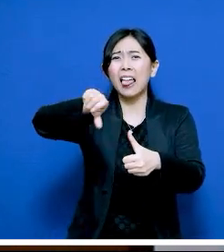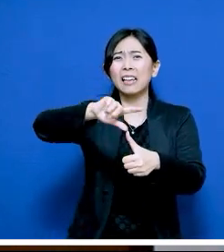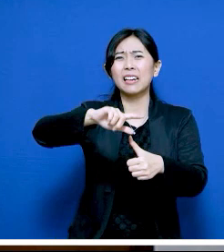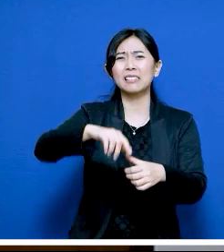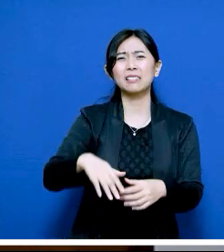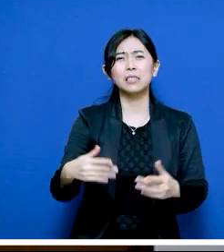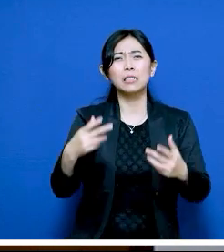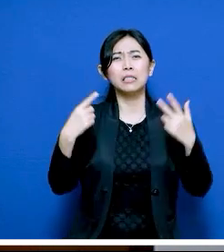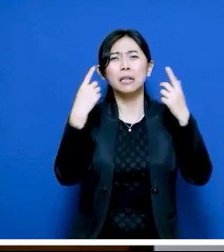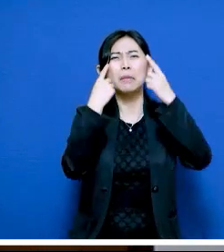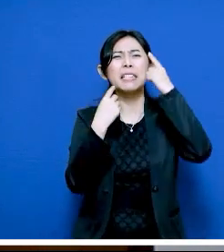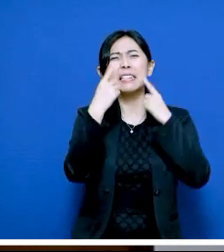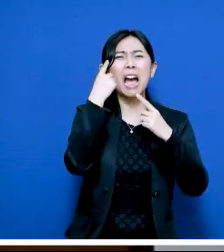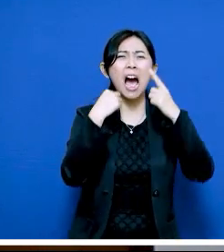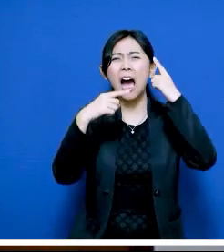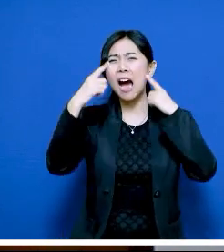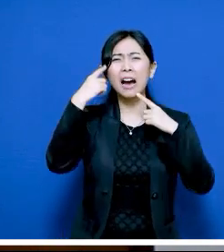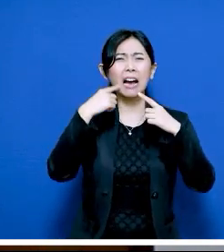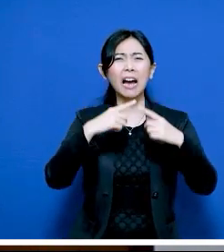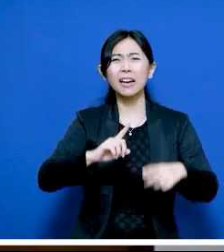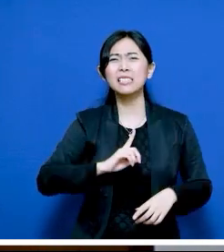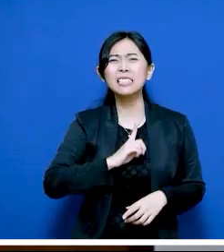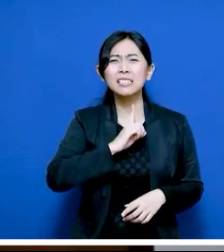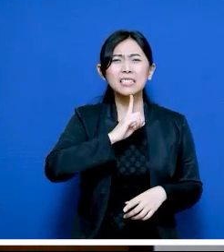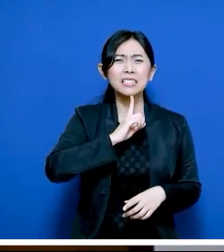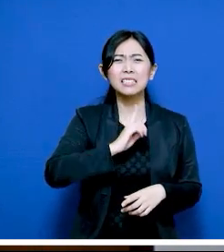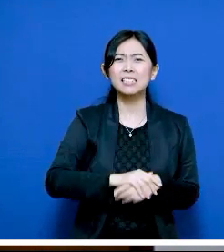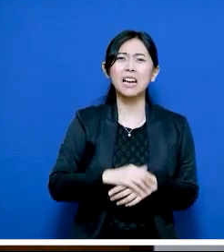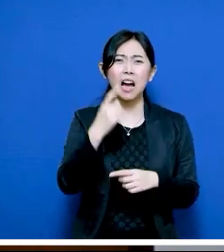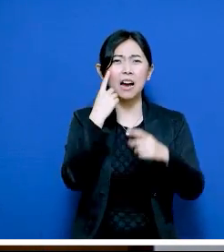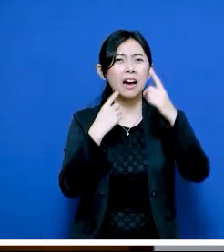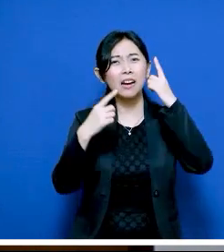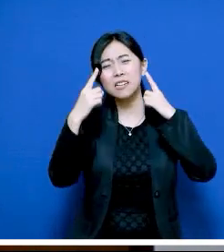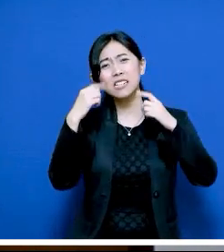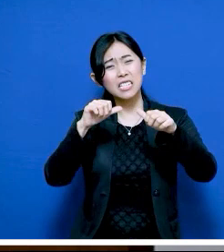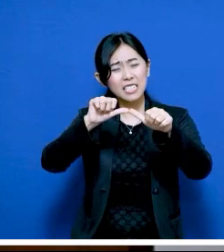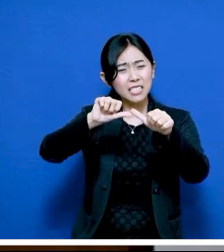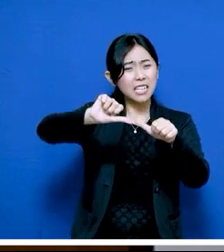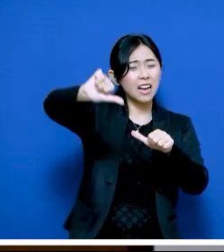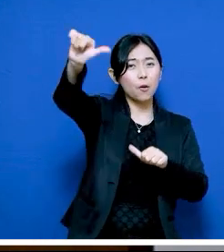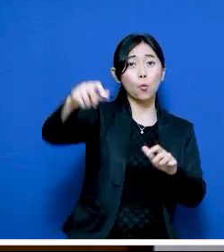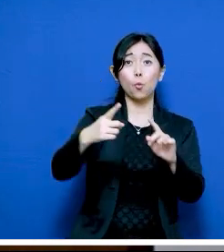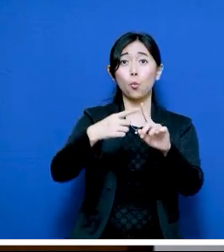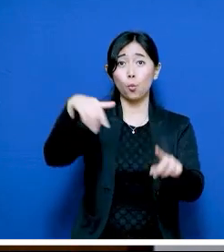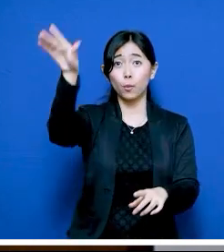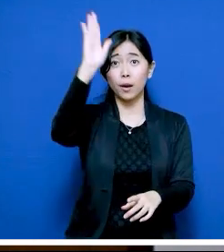mungkin mengecewakan, menyakitkan, membuat kita seringkali tergoda untuk menjauh dari